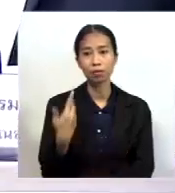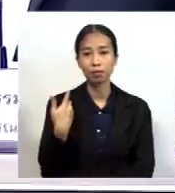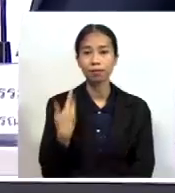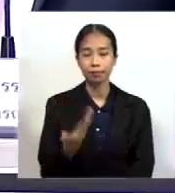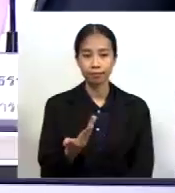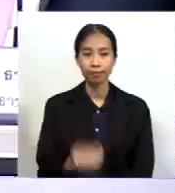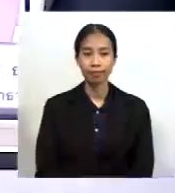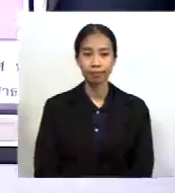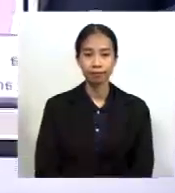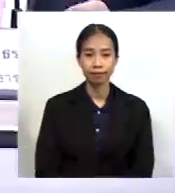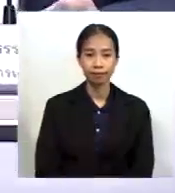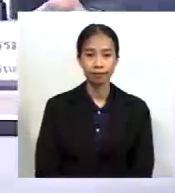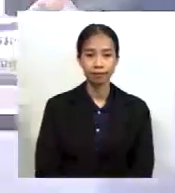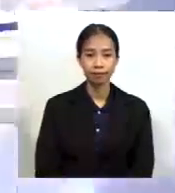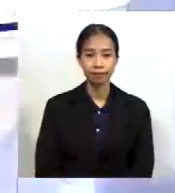ครับ